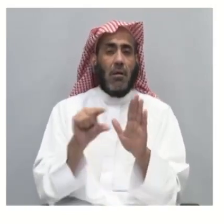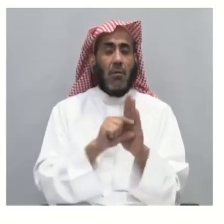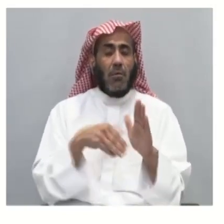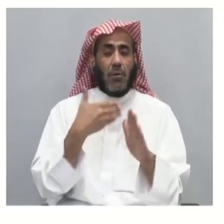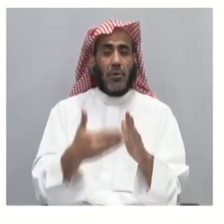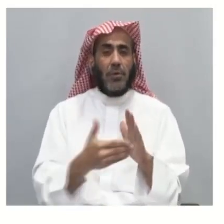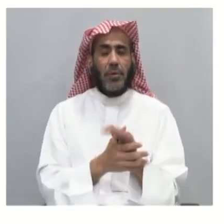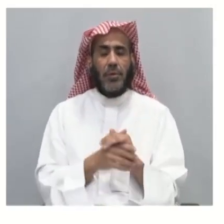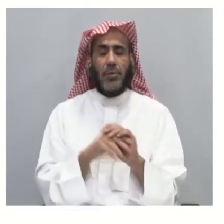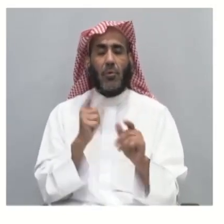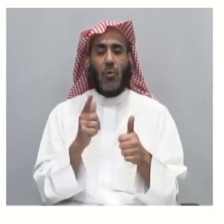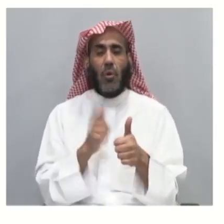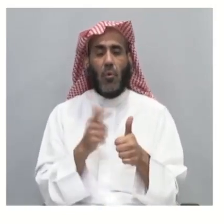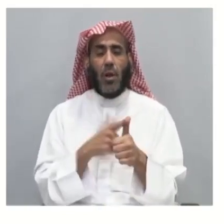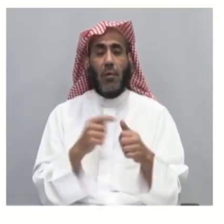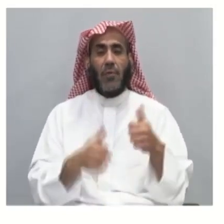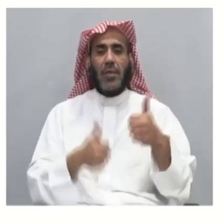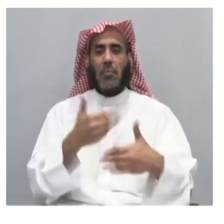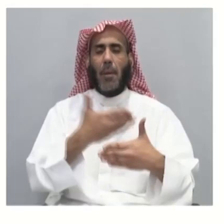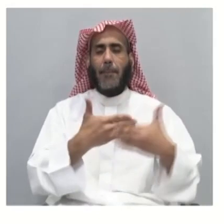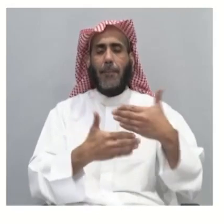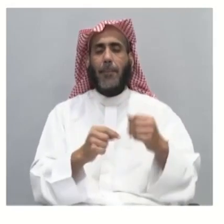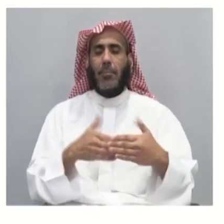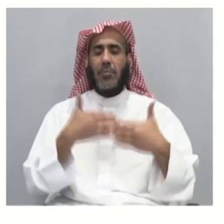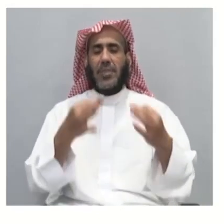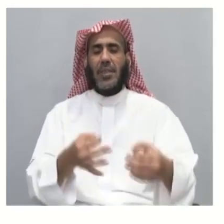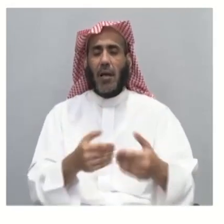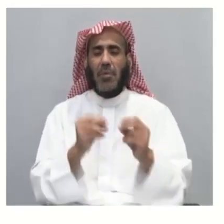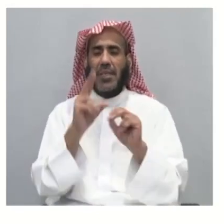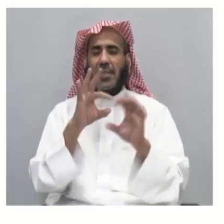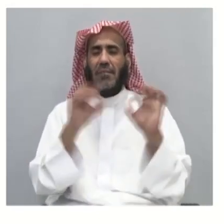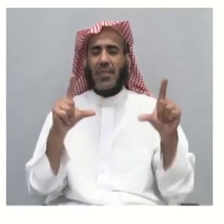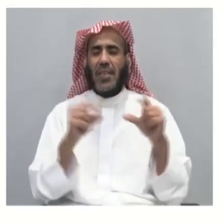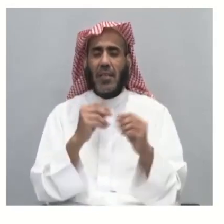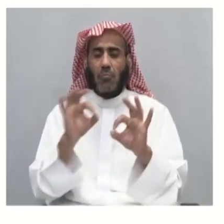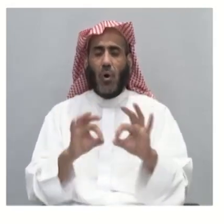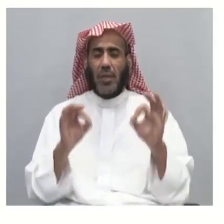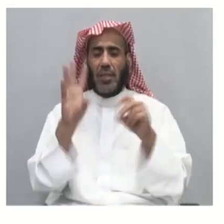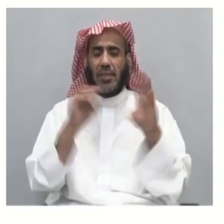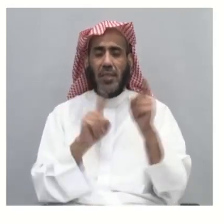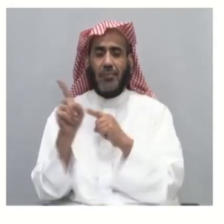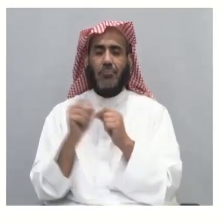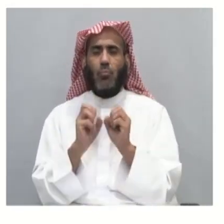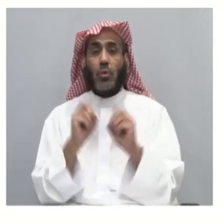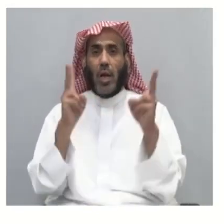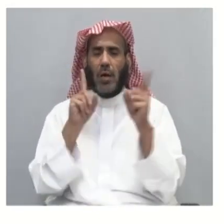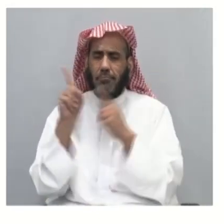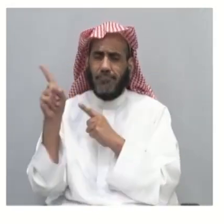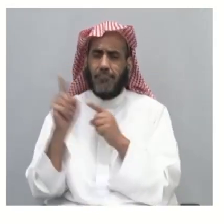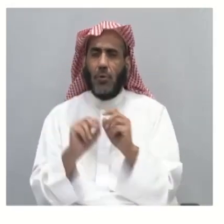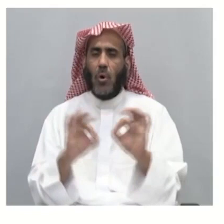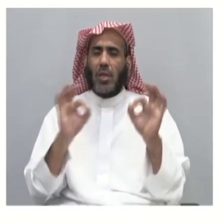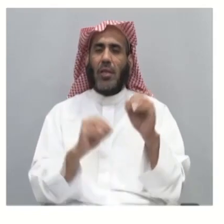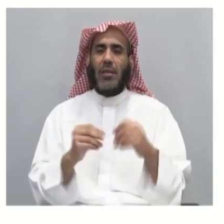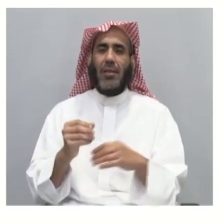تليها هنا يقول اولا في الاختبار البنائي استكمل تفصيلات مخطط القصه المقترحه الاتيه طبعا هذا مخطط